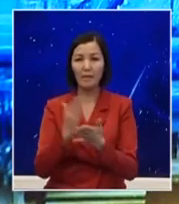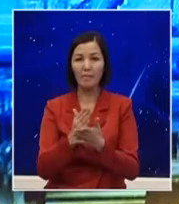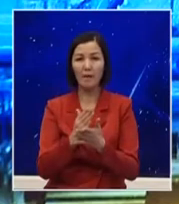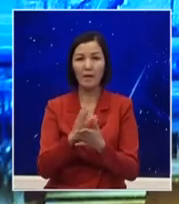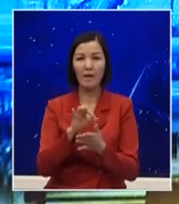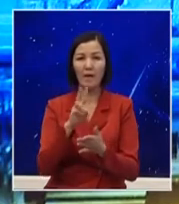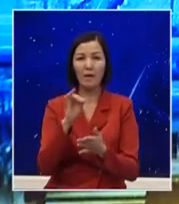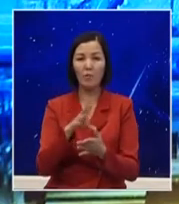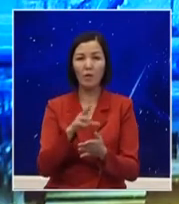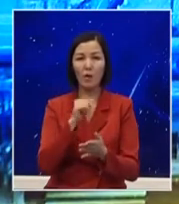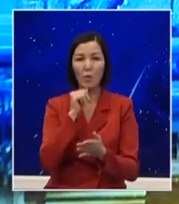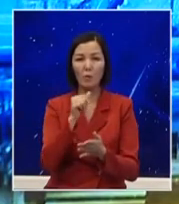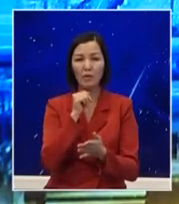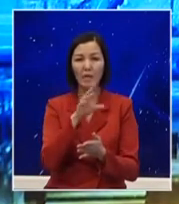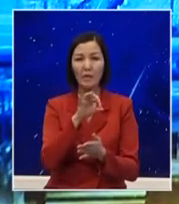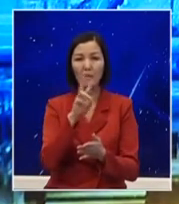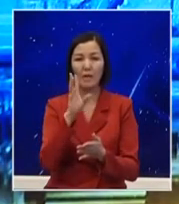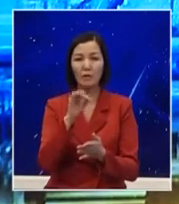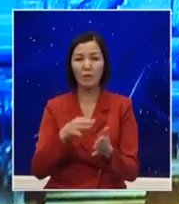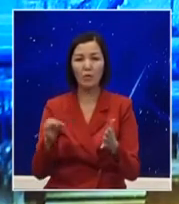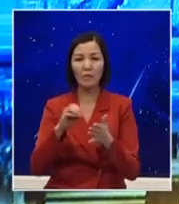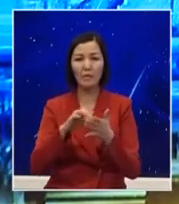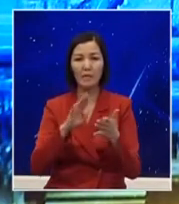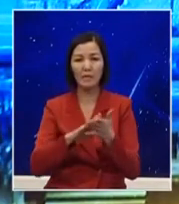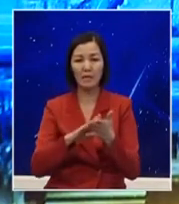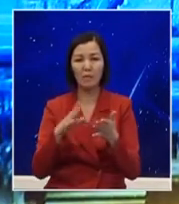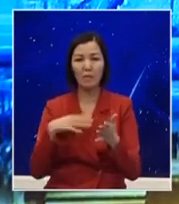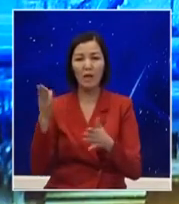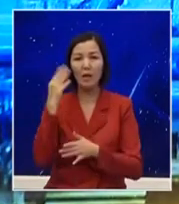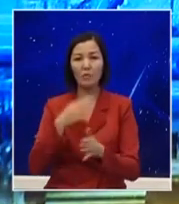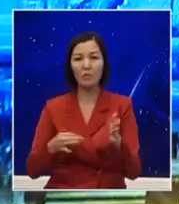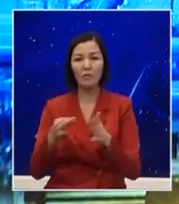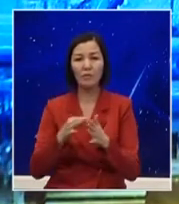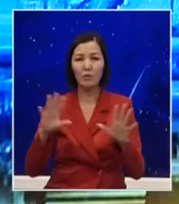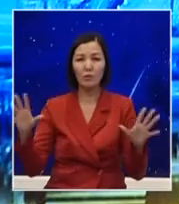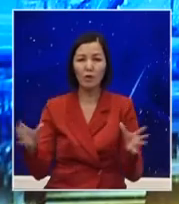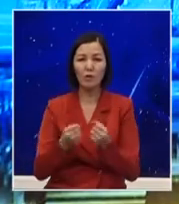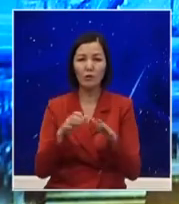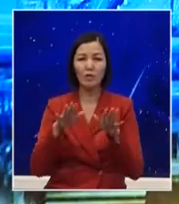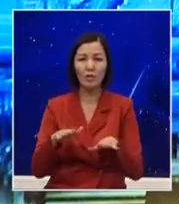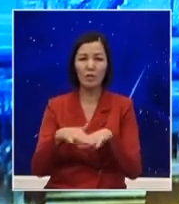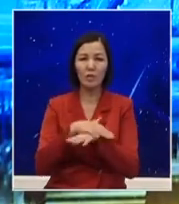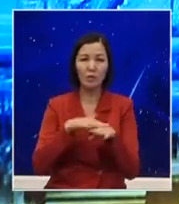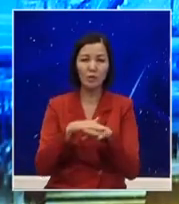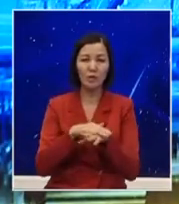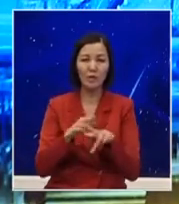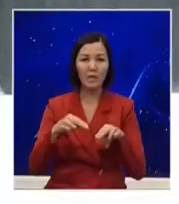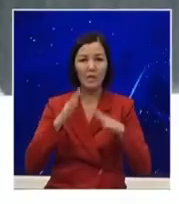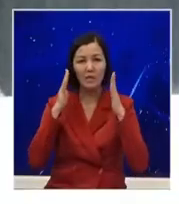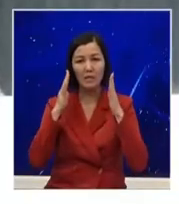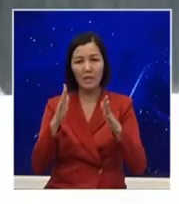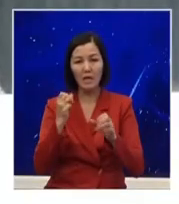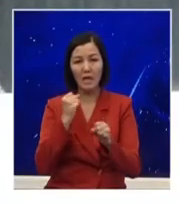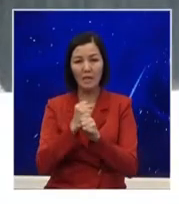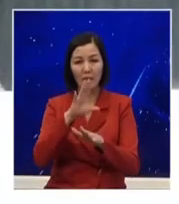Ақмола, Қостанай, Маңғыстау облысында тіркеліп отыр. Олар осы орайда Алматы облысының құтқарушылары жергілікті тұрғындарды